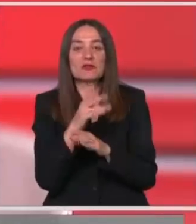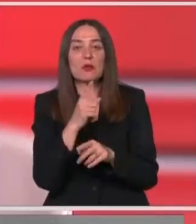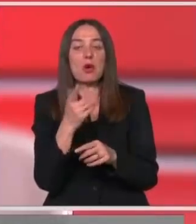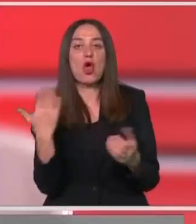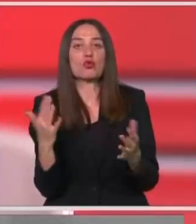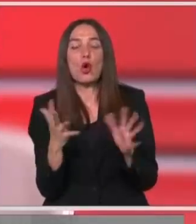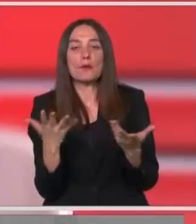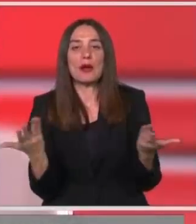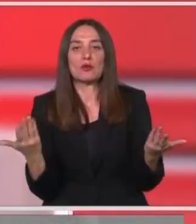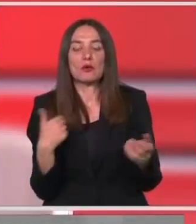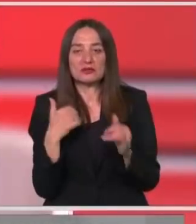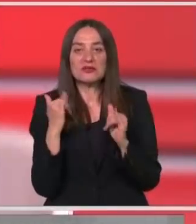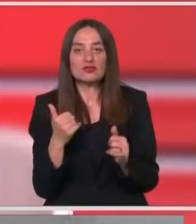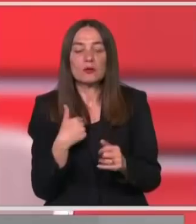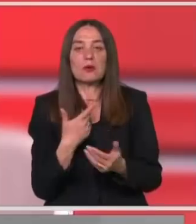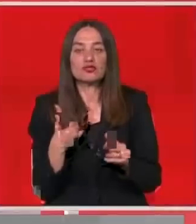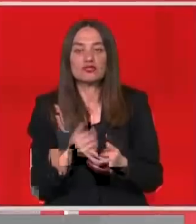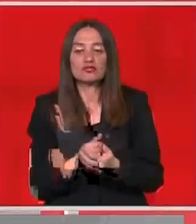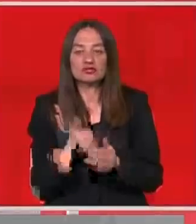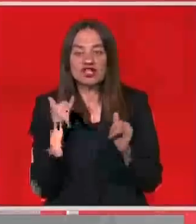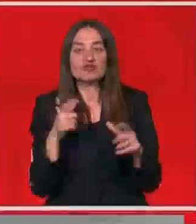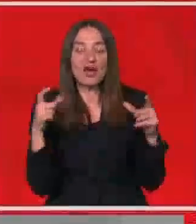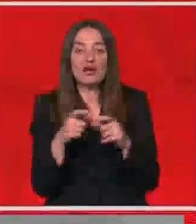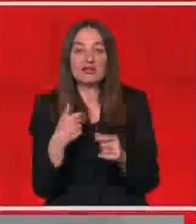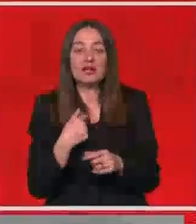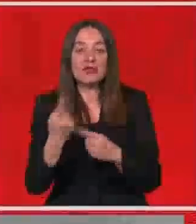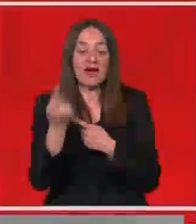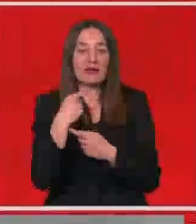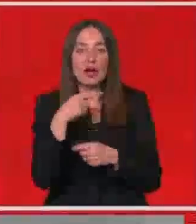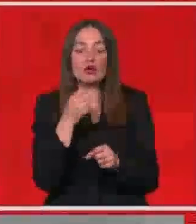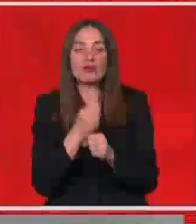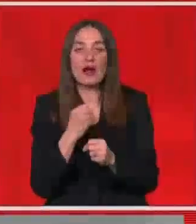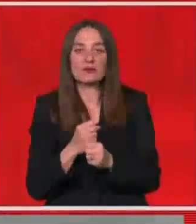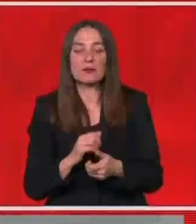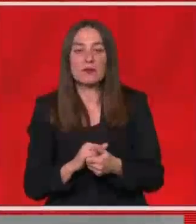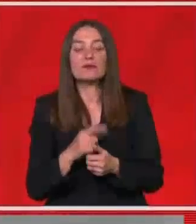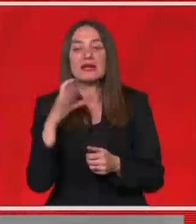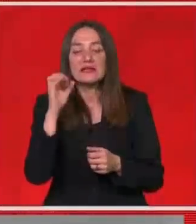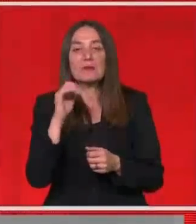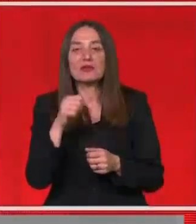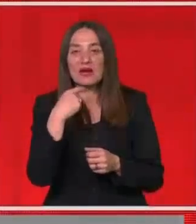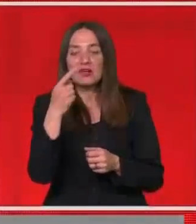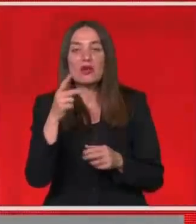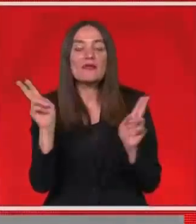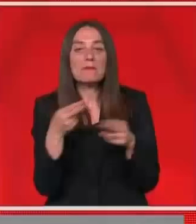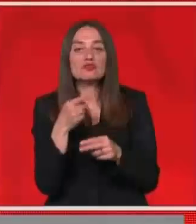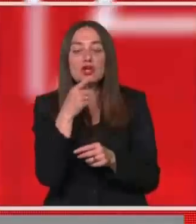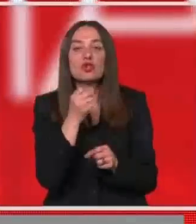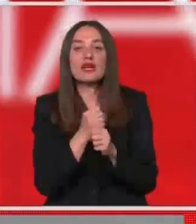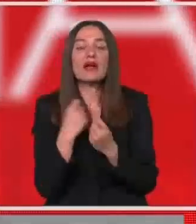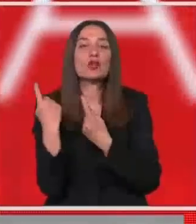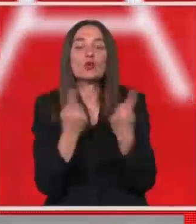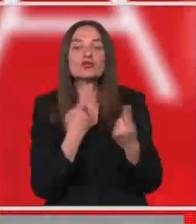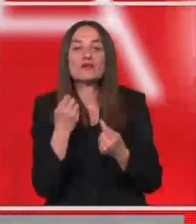potpuno normalno, kao evo sad ćemo... Sad će kriza da nas natera to da radimo. Samo da kažem, ne možete to da radite u uslovima